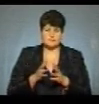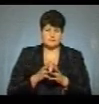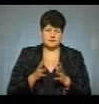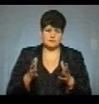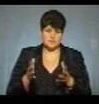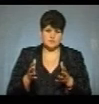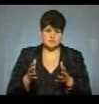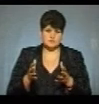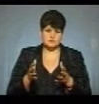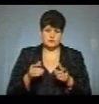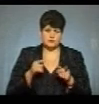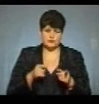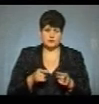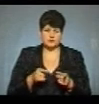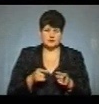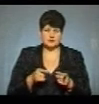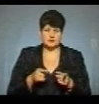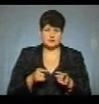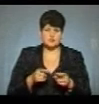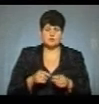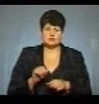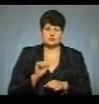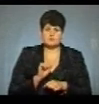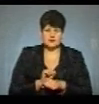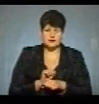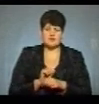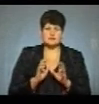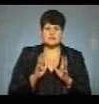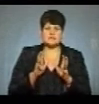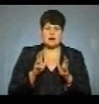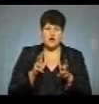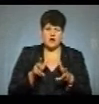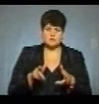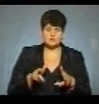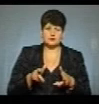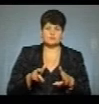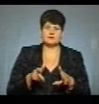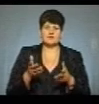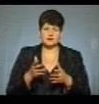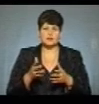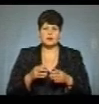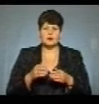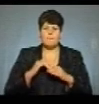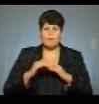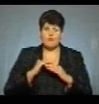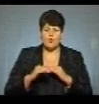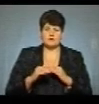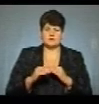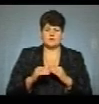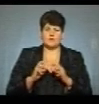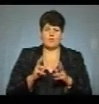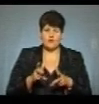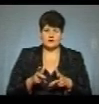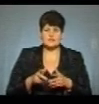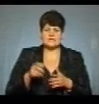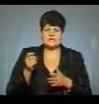Більшість, вони стримують тракторів, які їдуть з поля, там десь поворот не роблять, зразу карають, без попередження, без нічого. Але